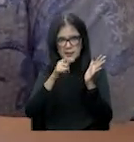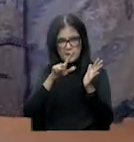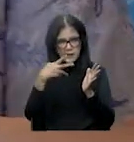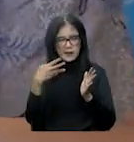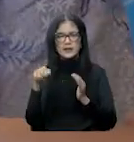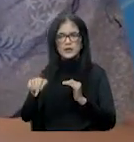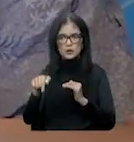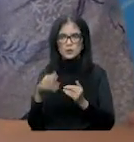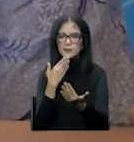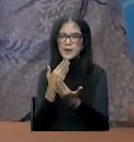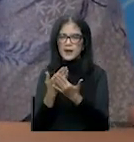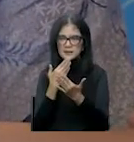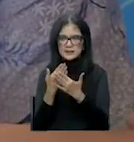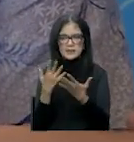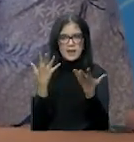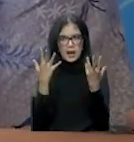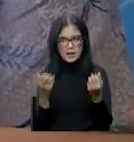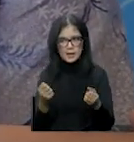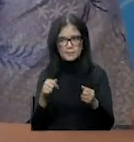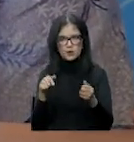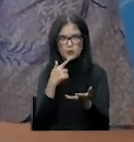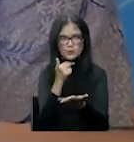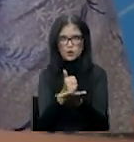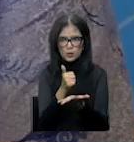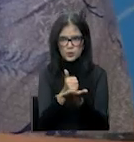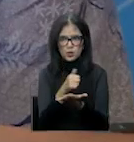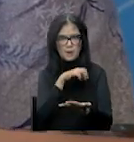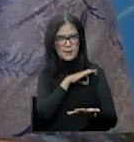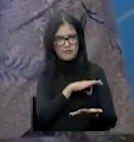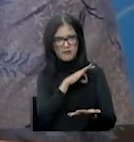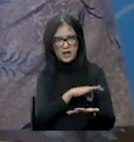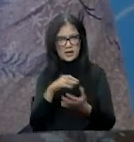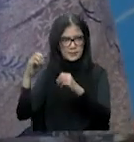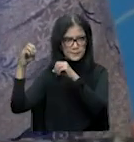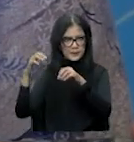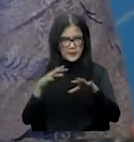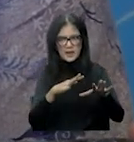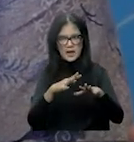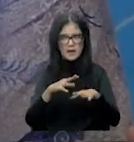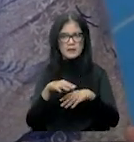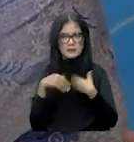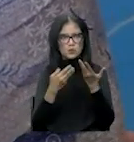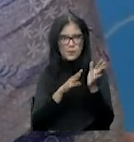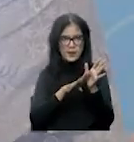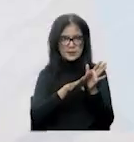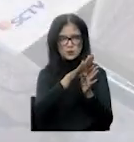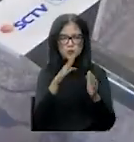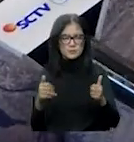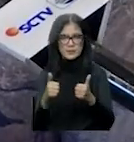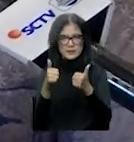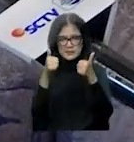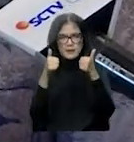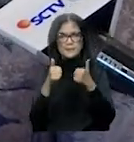mineral mudah-mudahan ee E menjadi ladang amal dan pahala dan untuk kemaujian terus kesuksesan untuk lineral